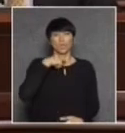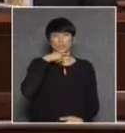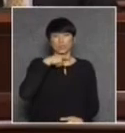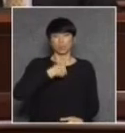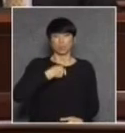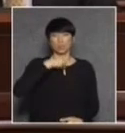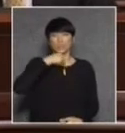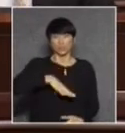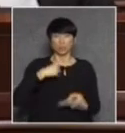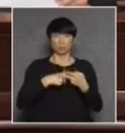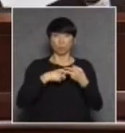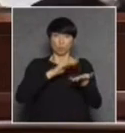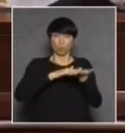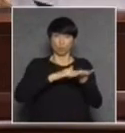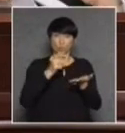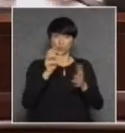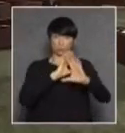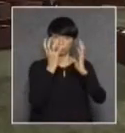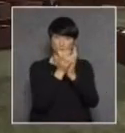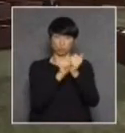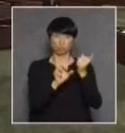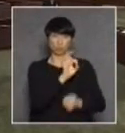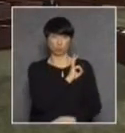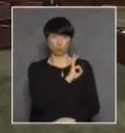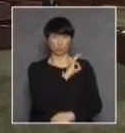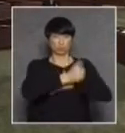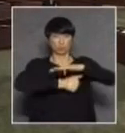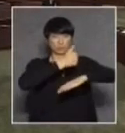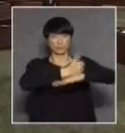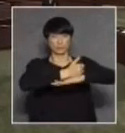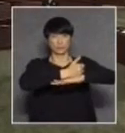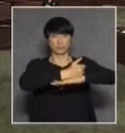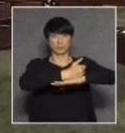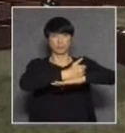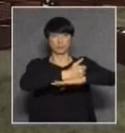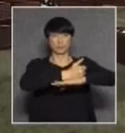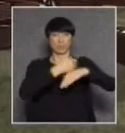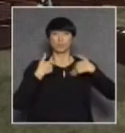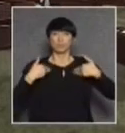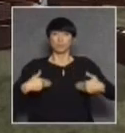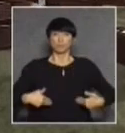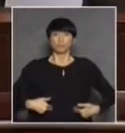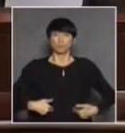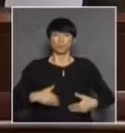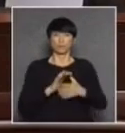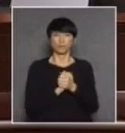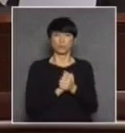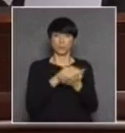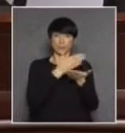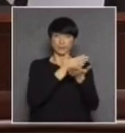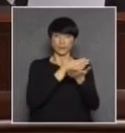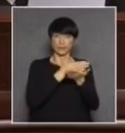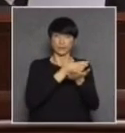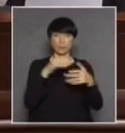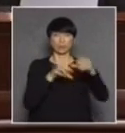務小組委員會主席嘅呢個身份呢，就試圖去調嗰